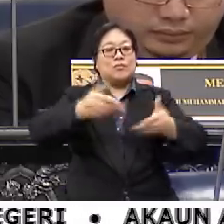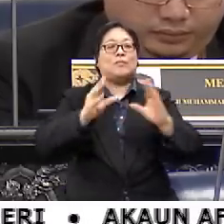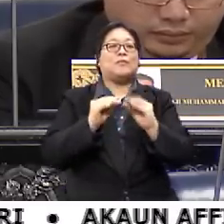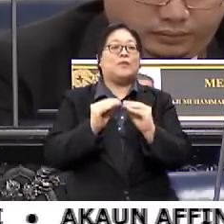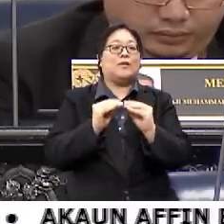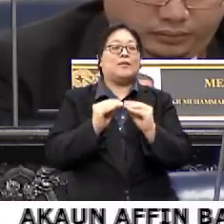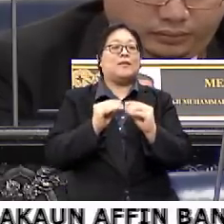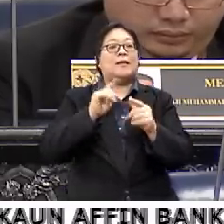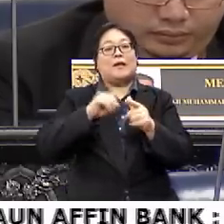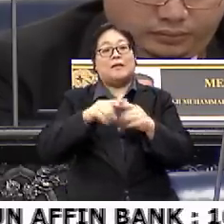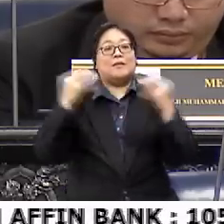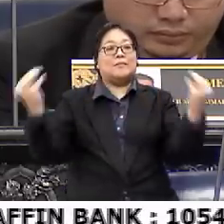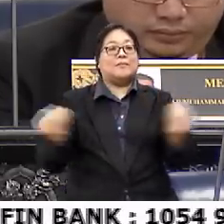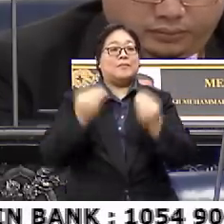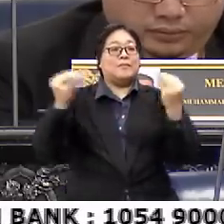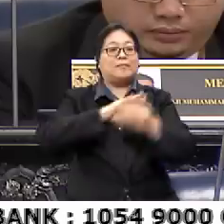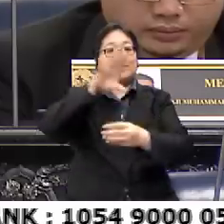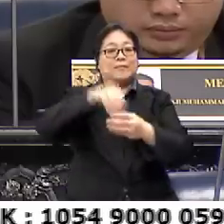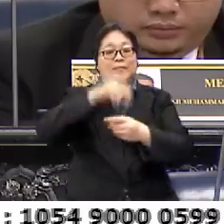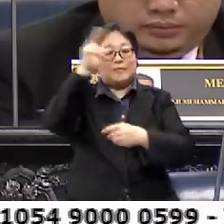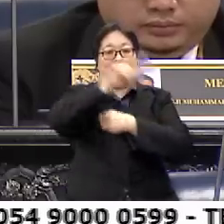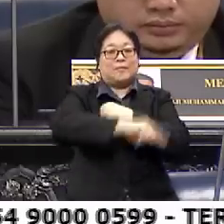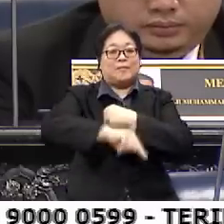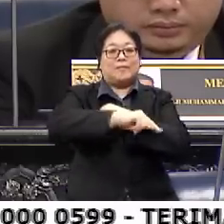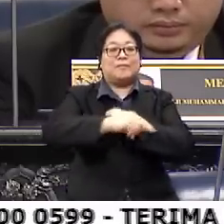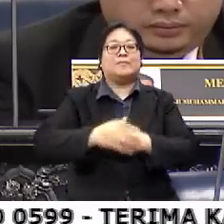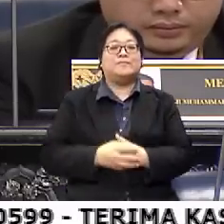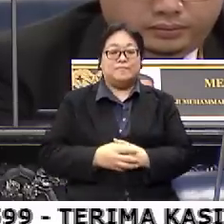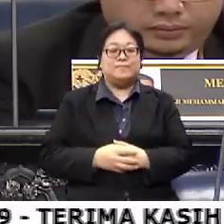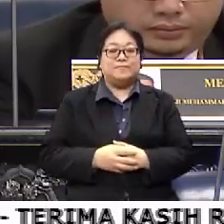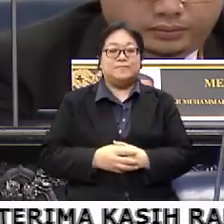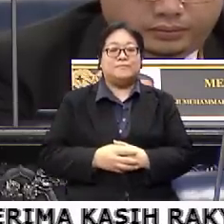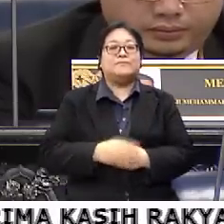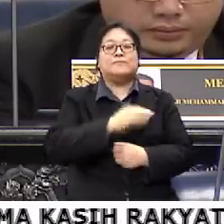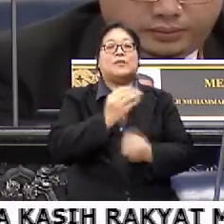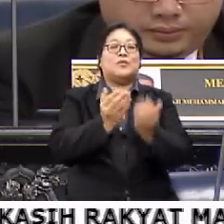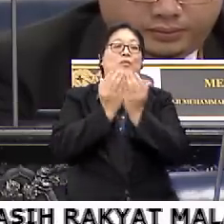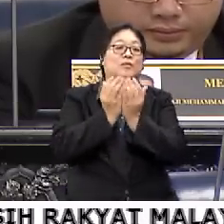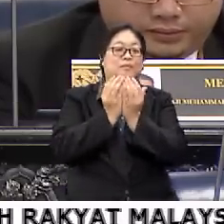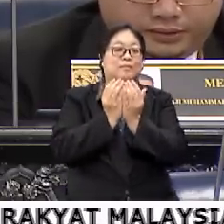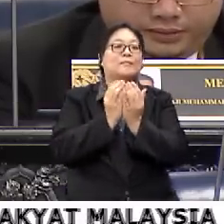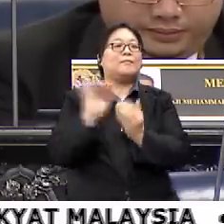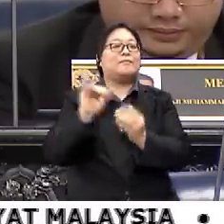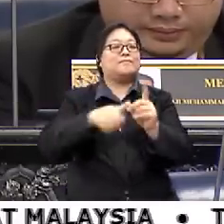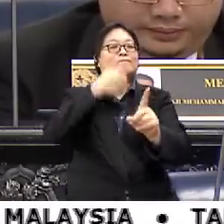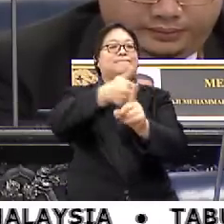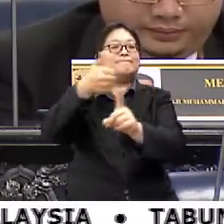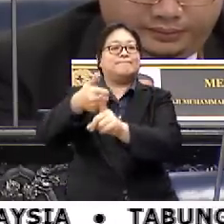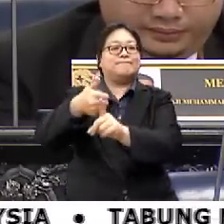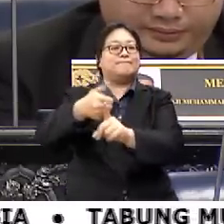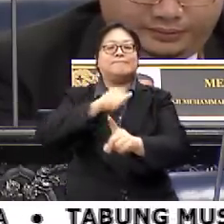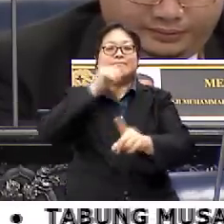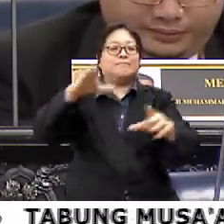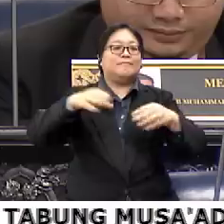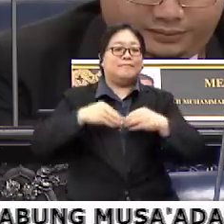mesyuarat ataupun majlis yang melibatkan kerajaan negeri. Bahkan sekolah-sekolah juga diarahkan untuk tidak